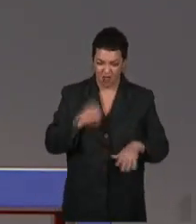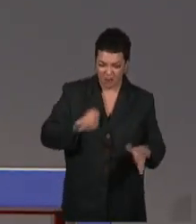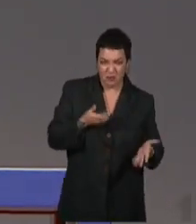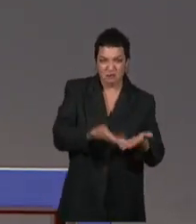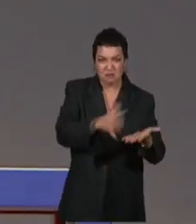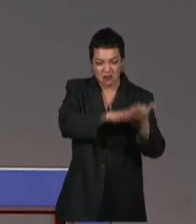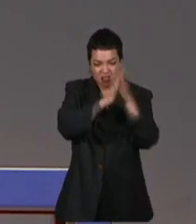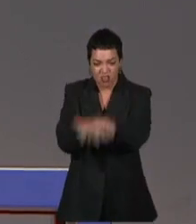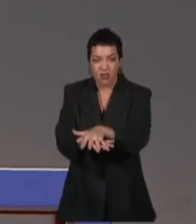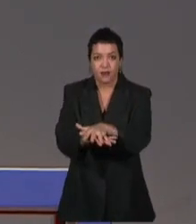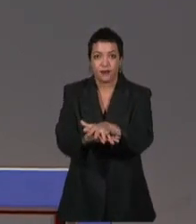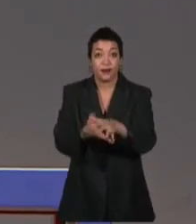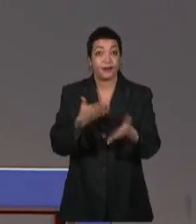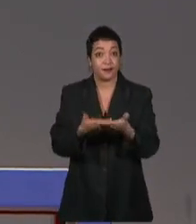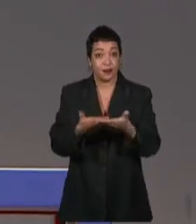croisée des chemins.